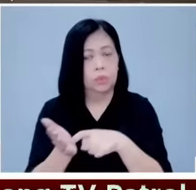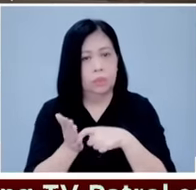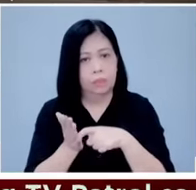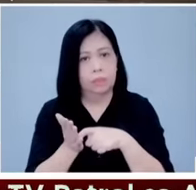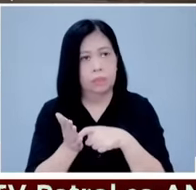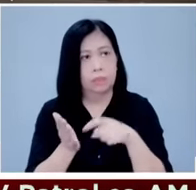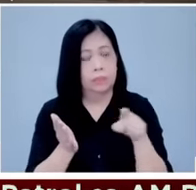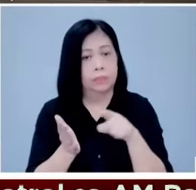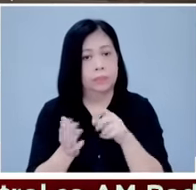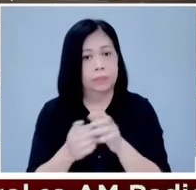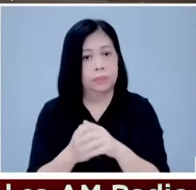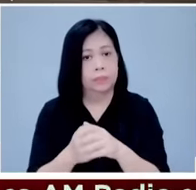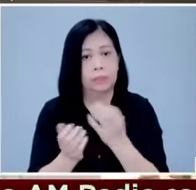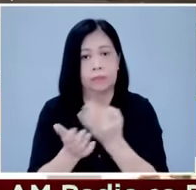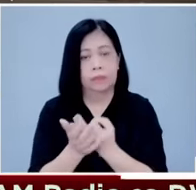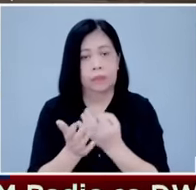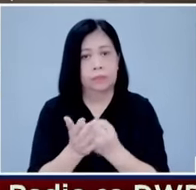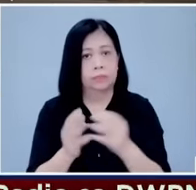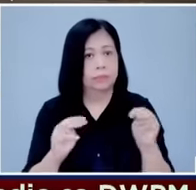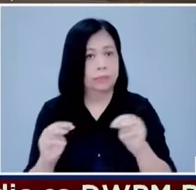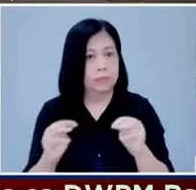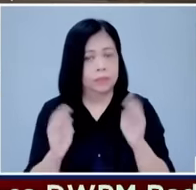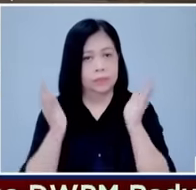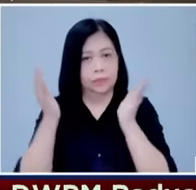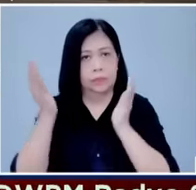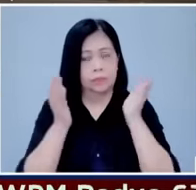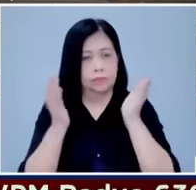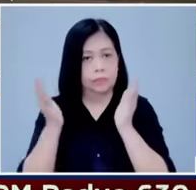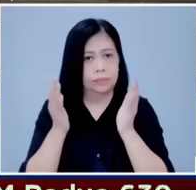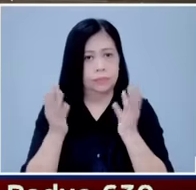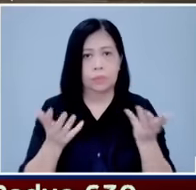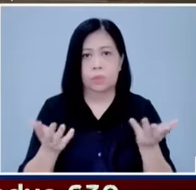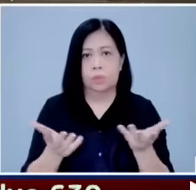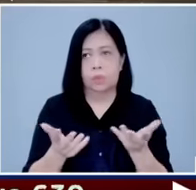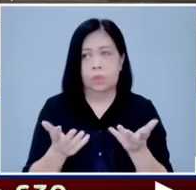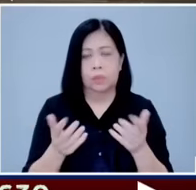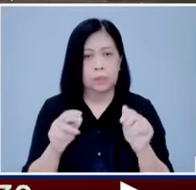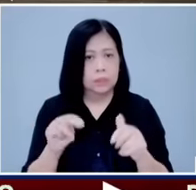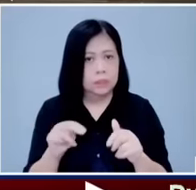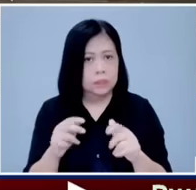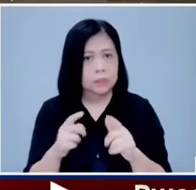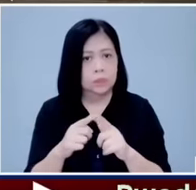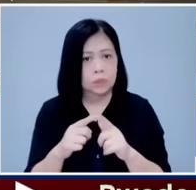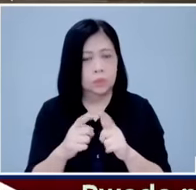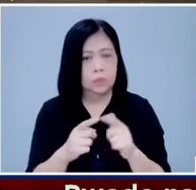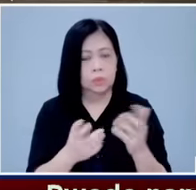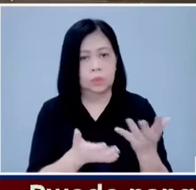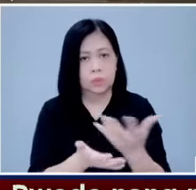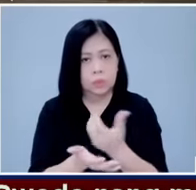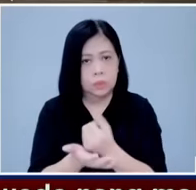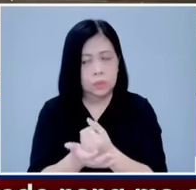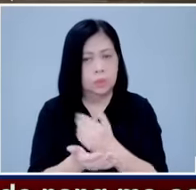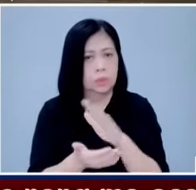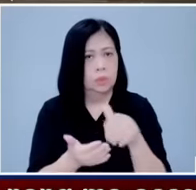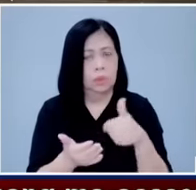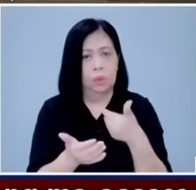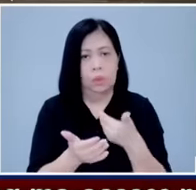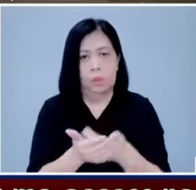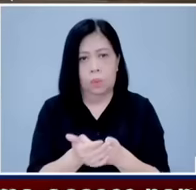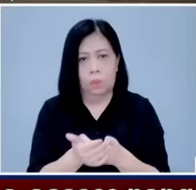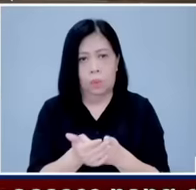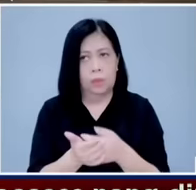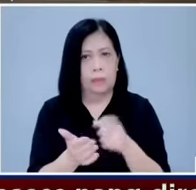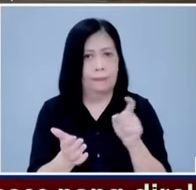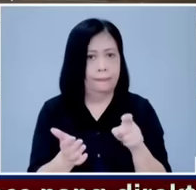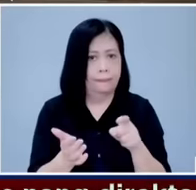ating financial management service na kung saan kinakailangan nating i-collate, no, lahat ng mga